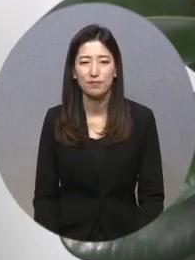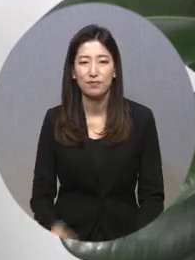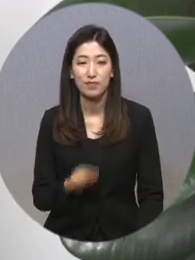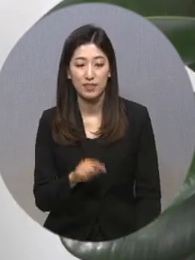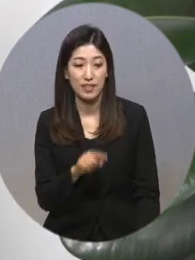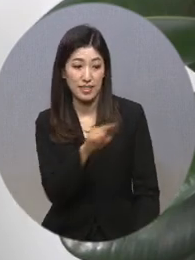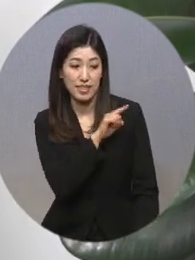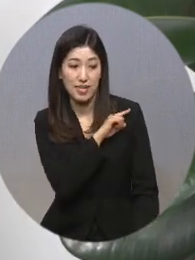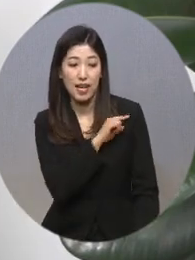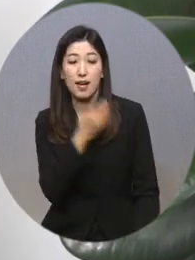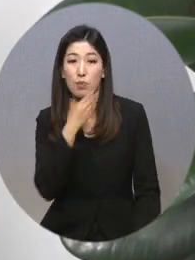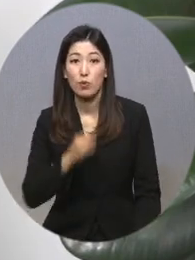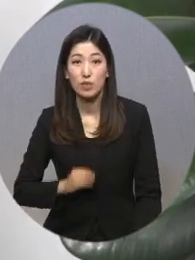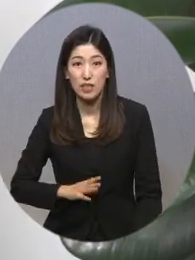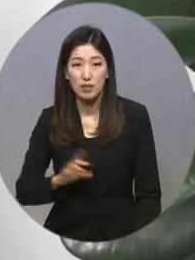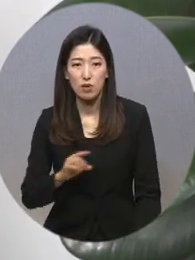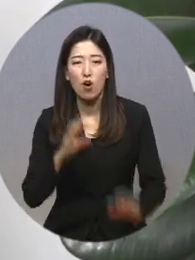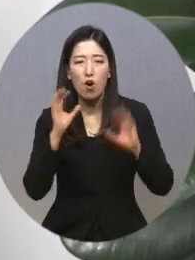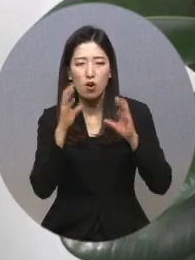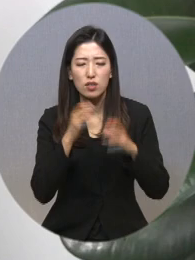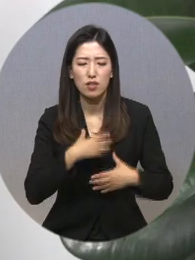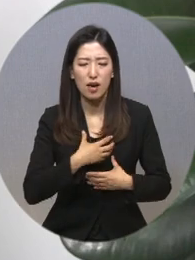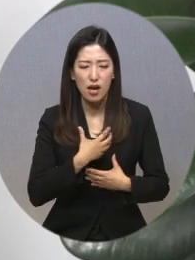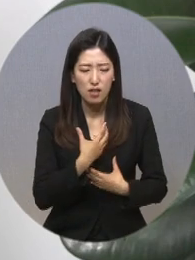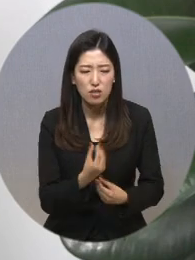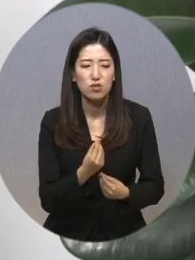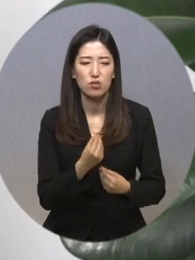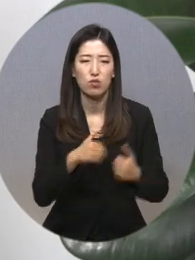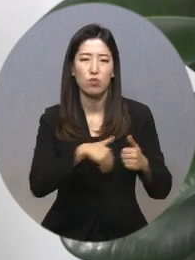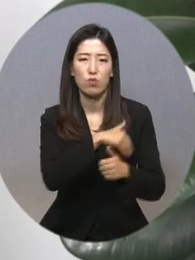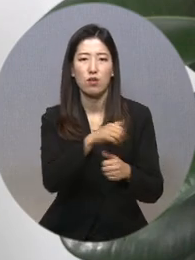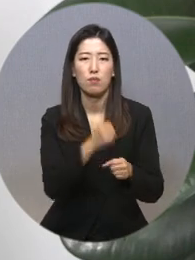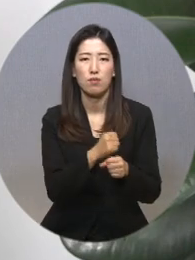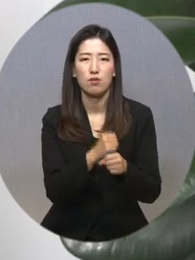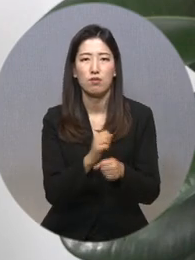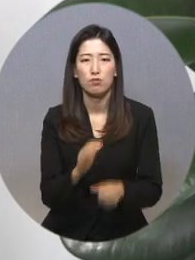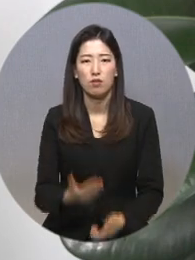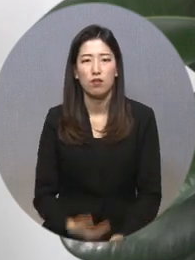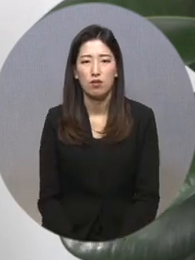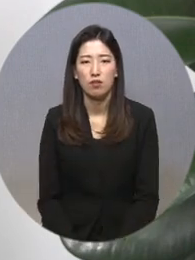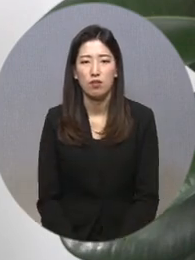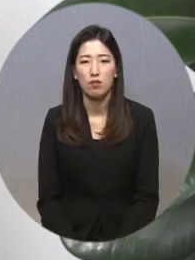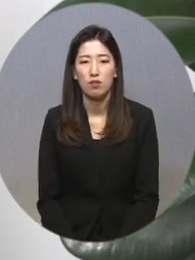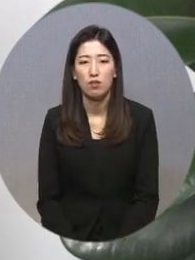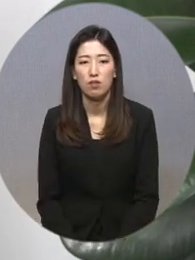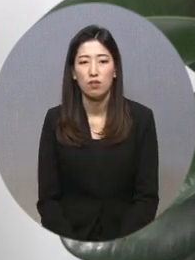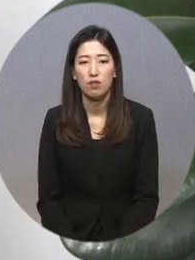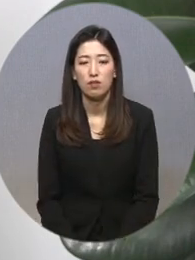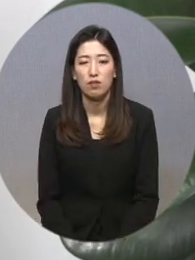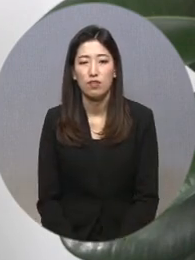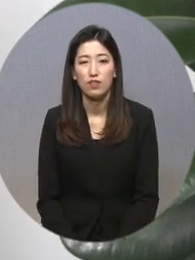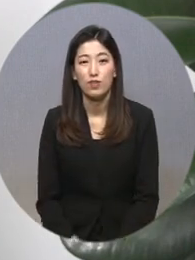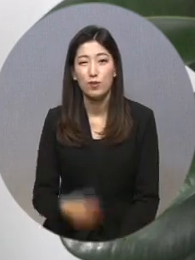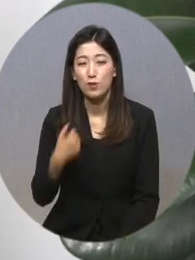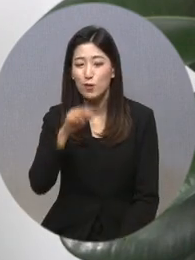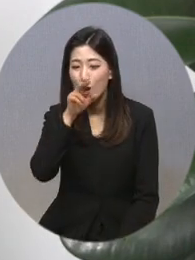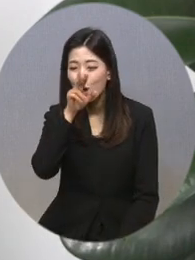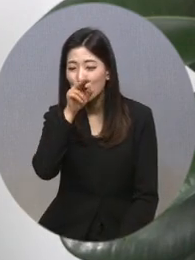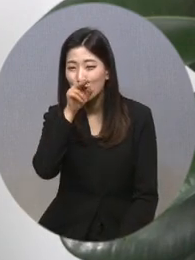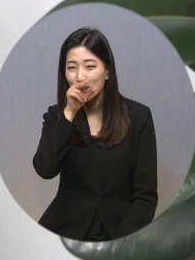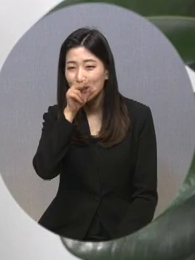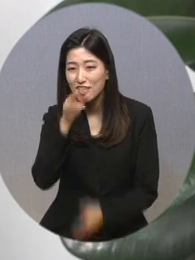큰 출발점은 안전의 문제라고 생각합니다. 그건 정말 맞는 것 같습니다. 우리 뒷골목을 가보면